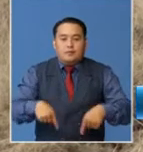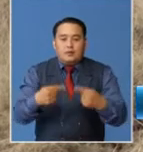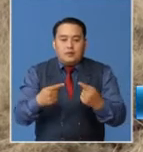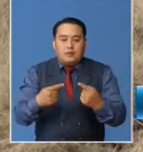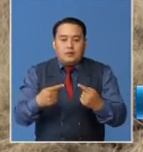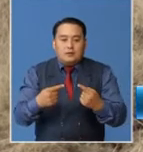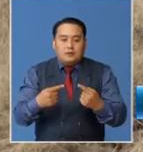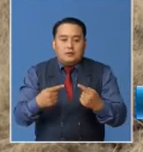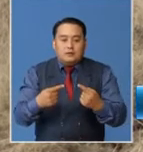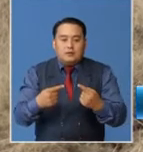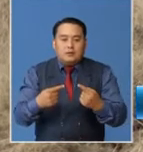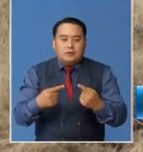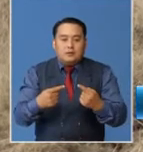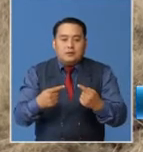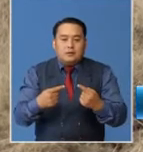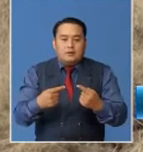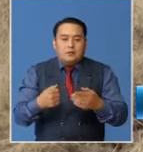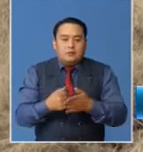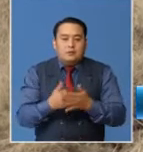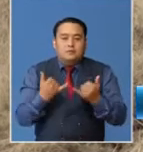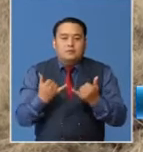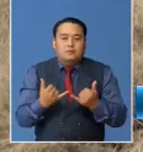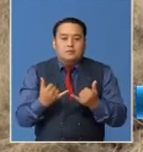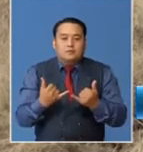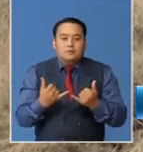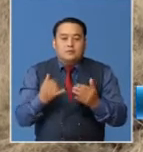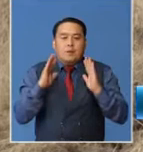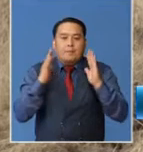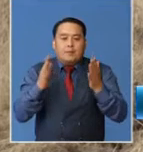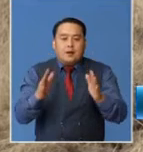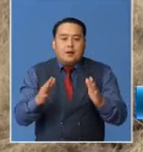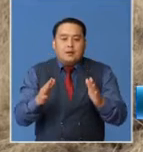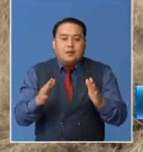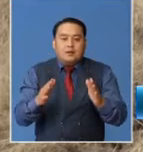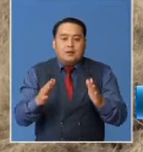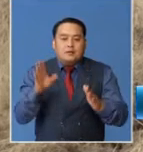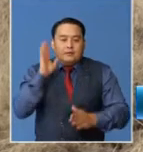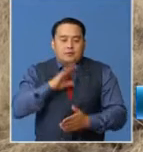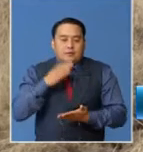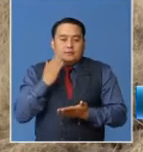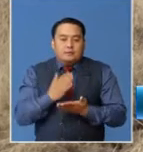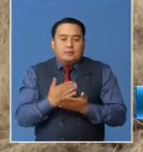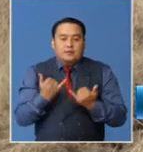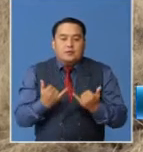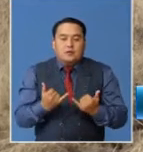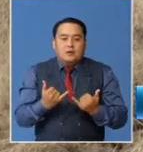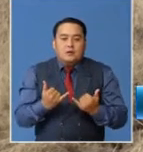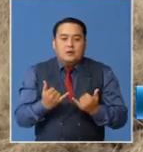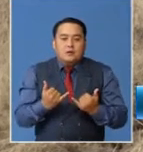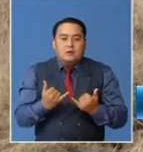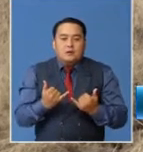канала. Довели эту воду сегодня до нашего парка. И вот сейчас здесь